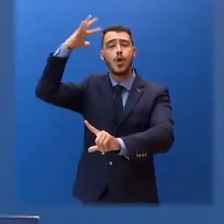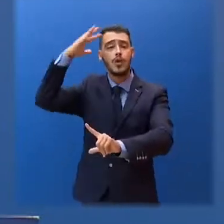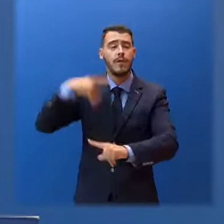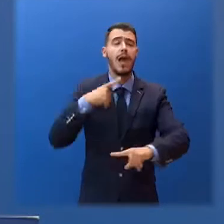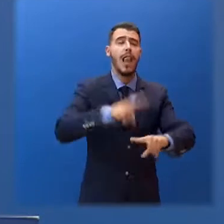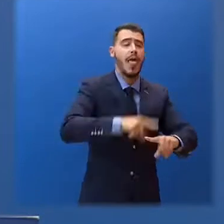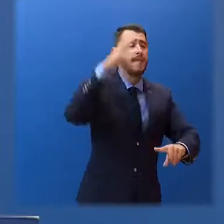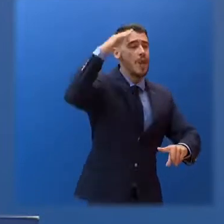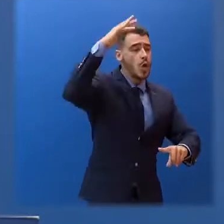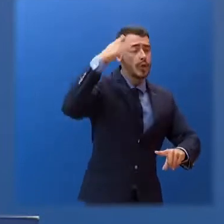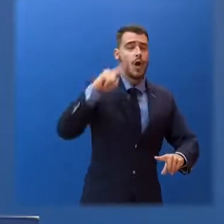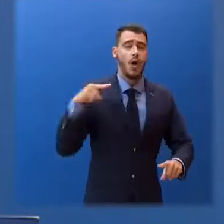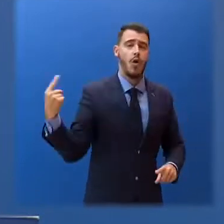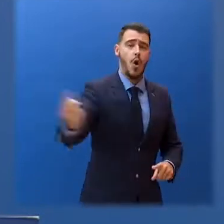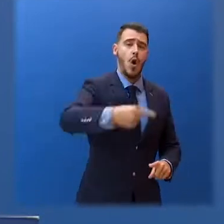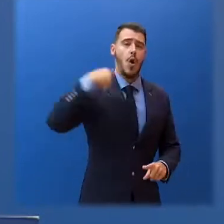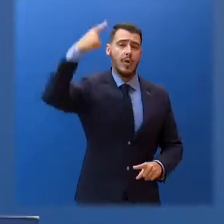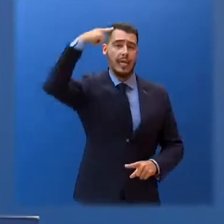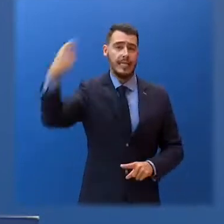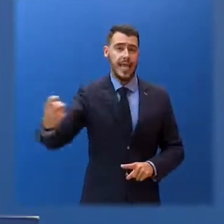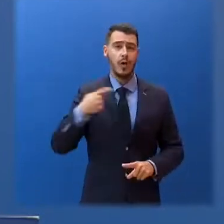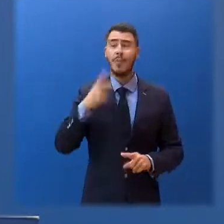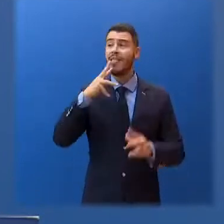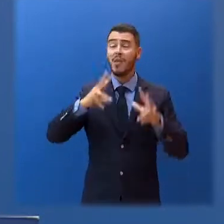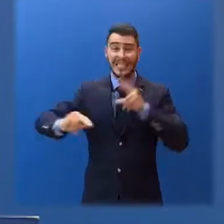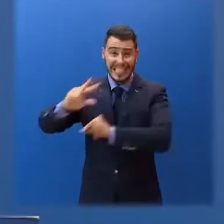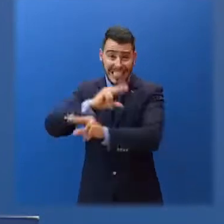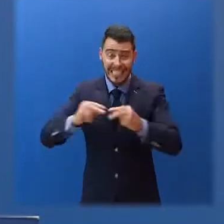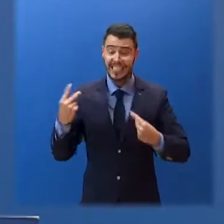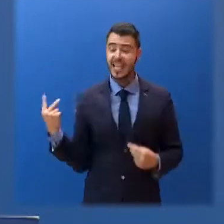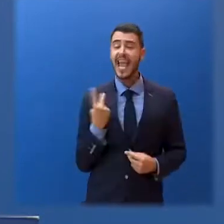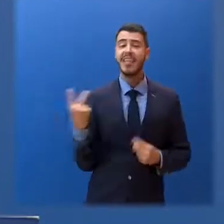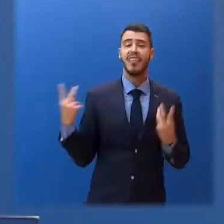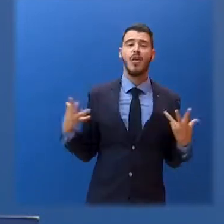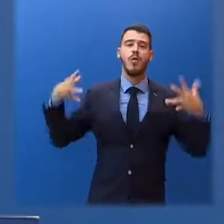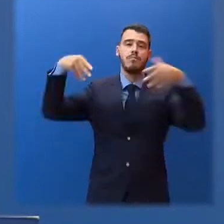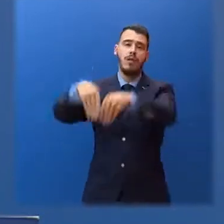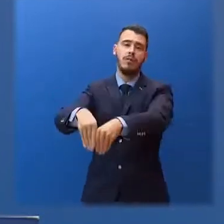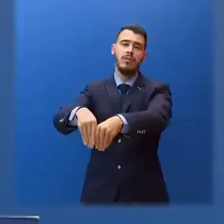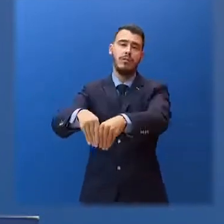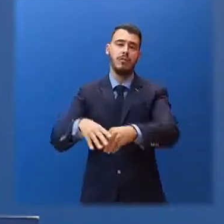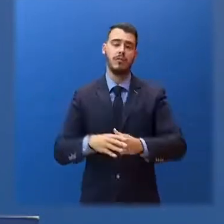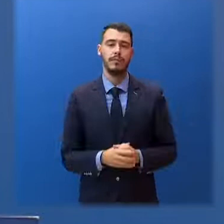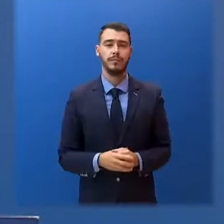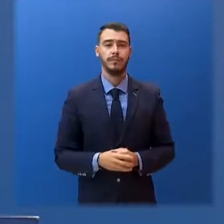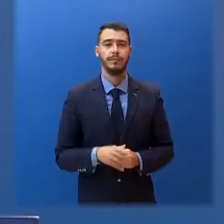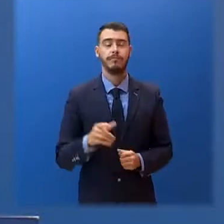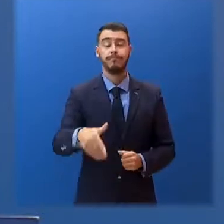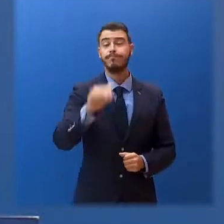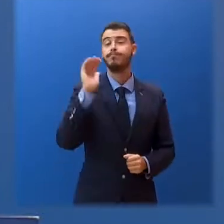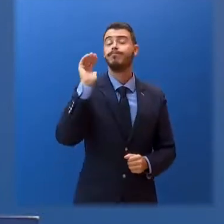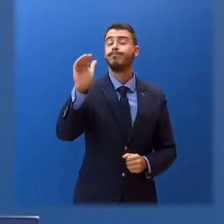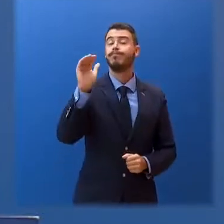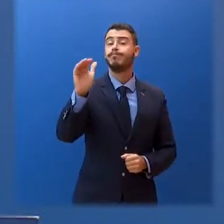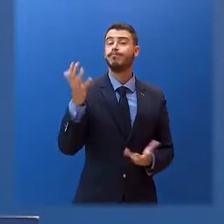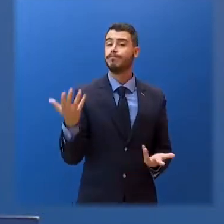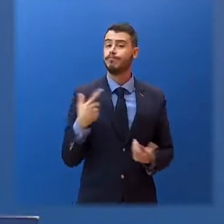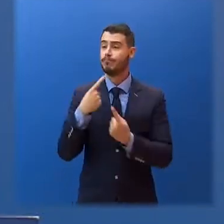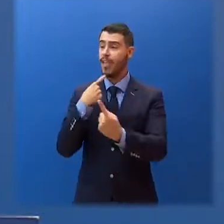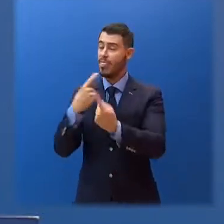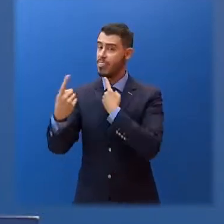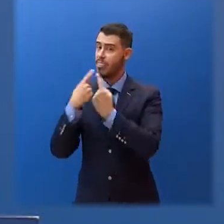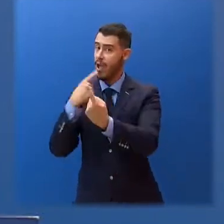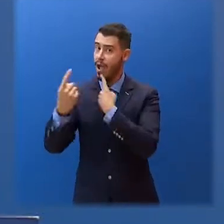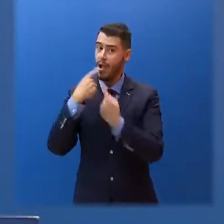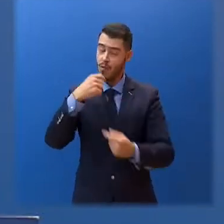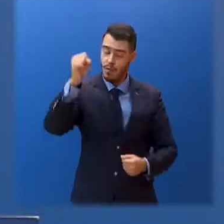μας σε μια προσπάθεια πολυμερής διάσκεψης. Και επιπλέον, αν μου επιτρέπετε, εμείς πάμε, μπορεί να πάμε σε διάλογο με ένα και